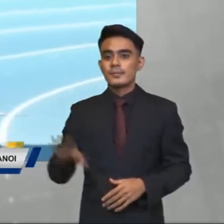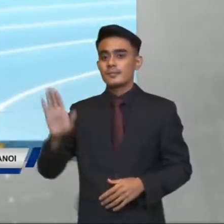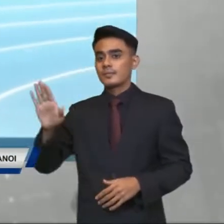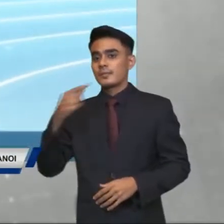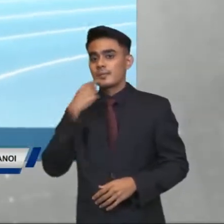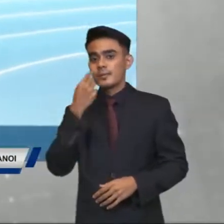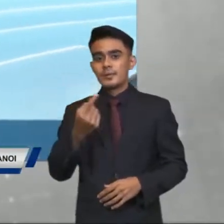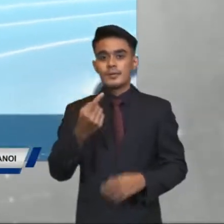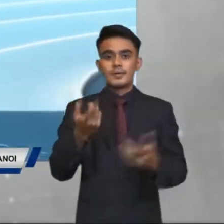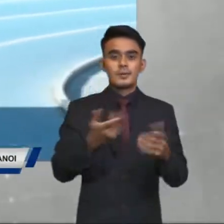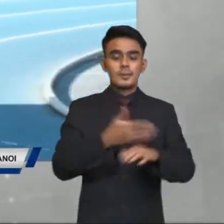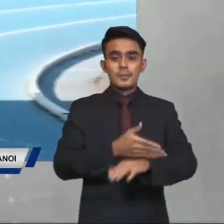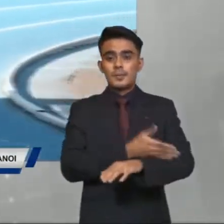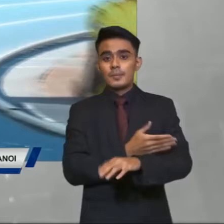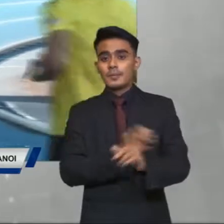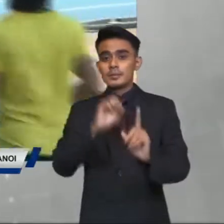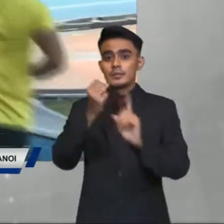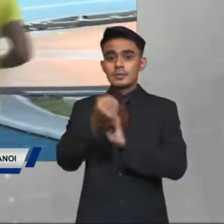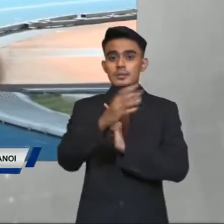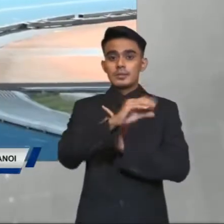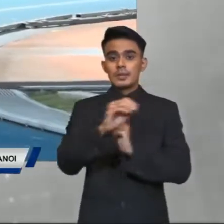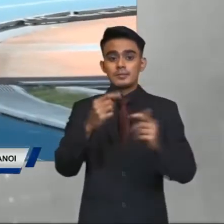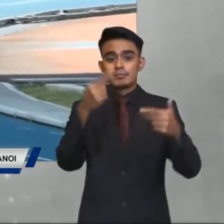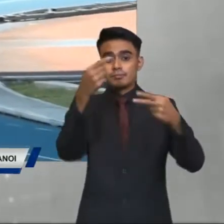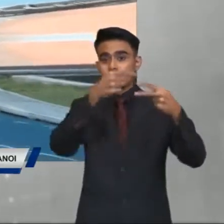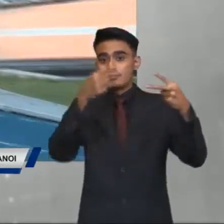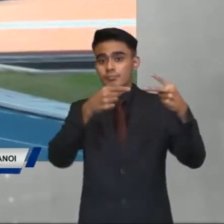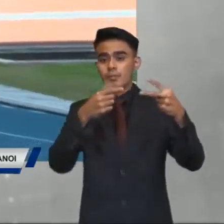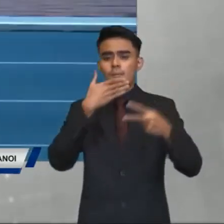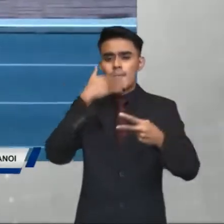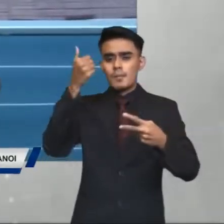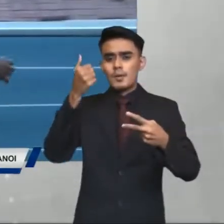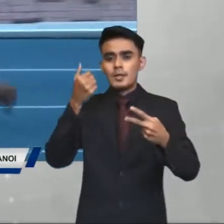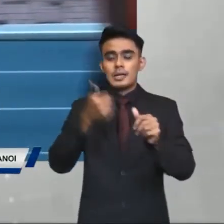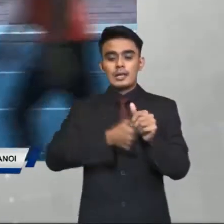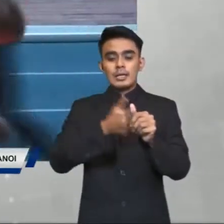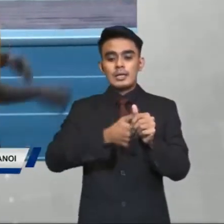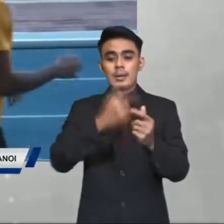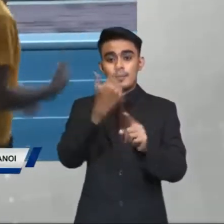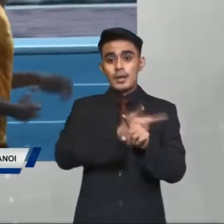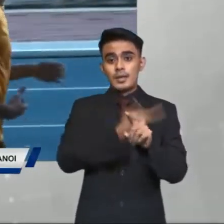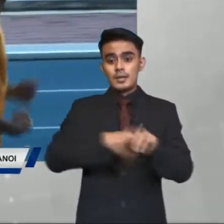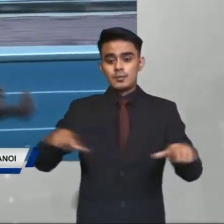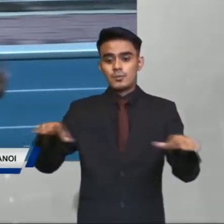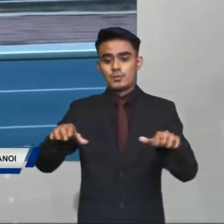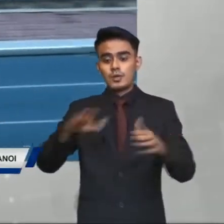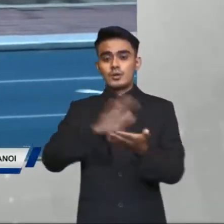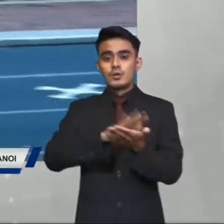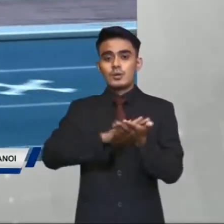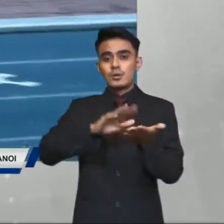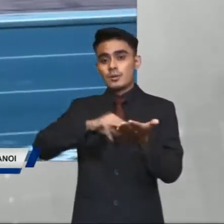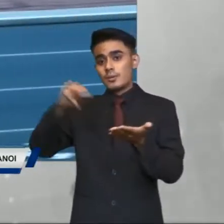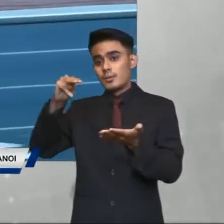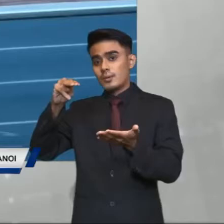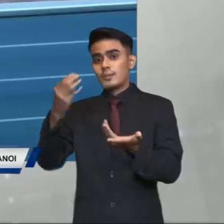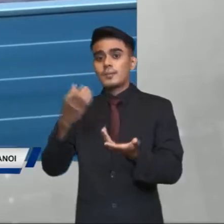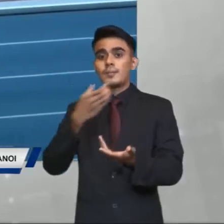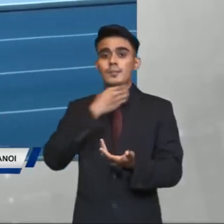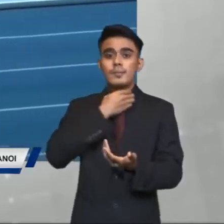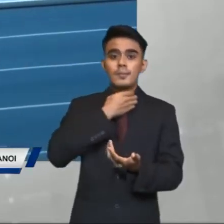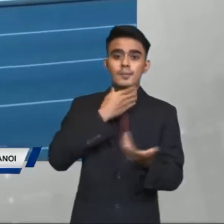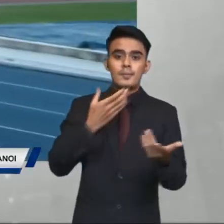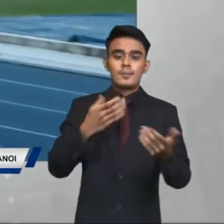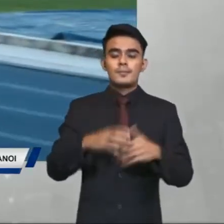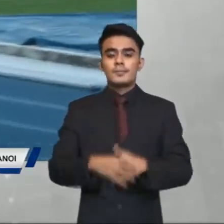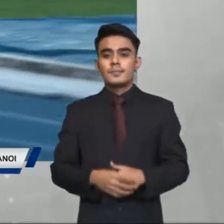berkata flash masih dipamerkan Haikal dan Khairul Hafidz cukup merancangkan dalam setiap sesi latihan di adegan di Sekolah Menengah kebangsaan khurafat